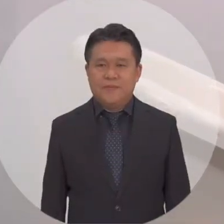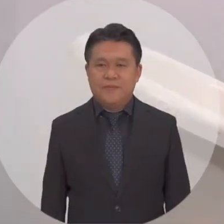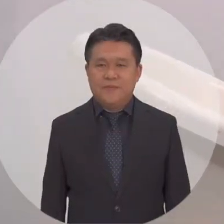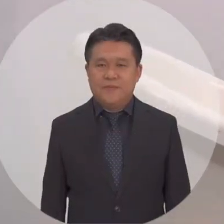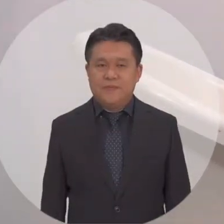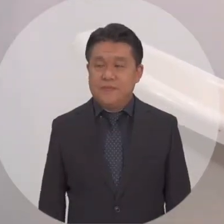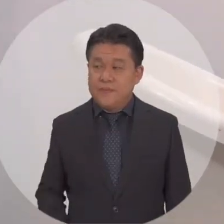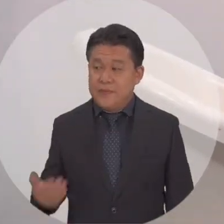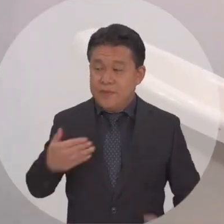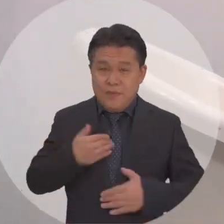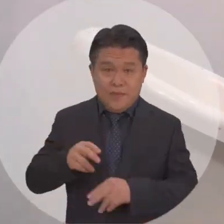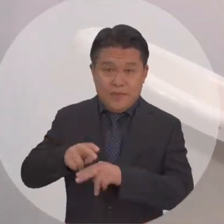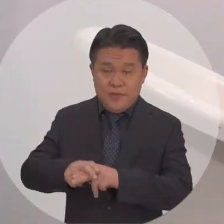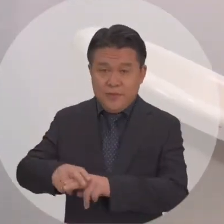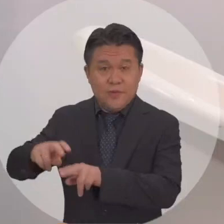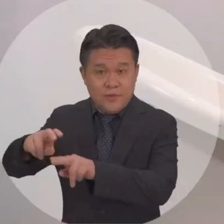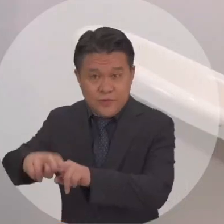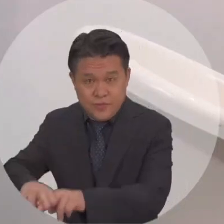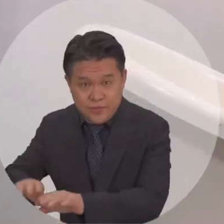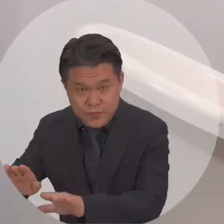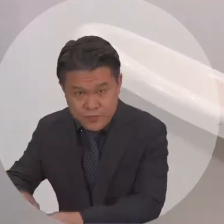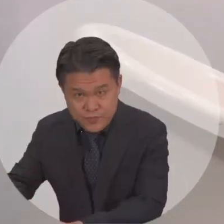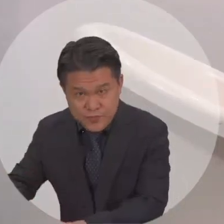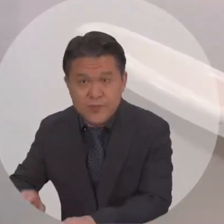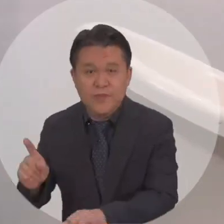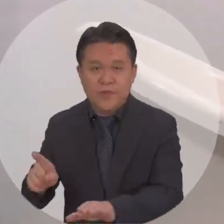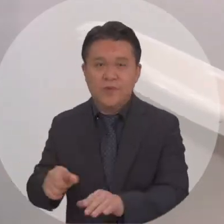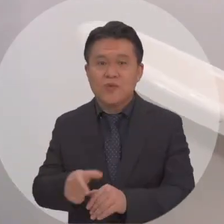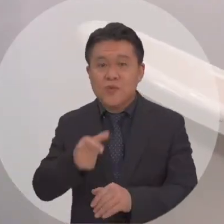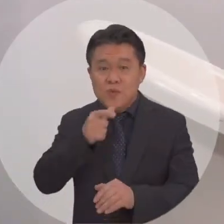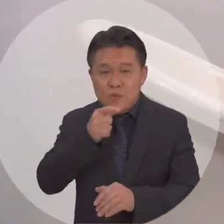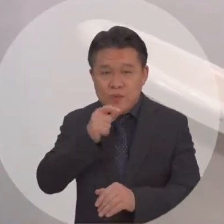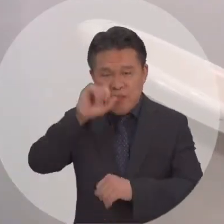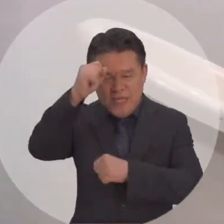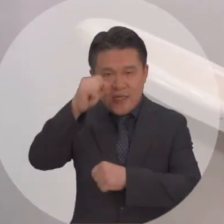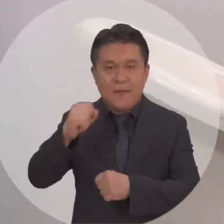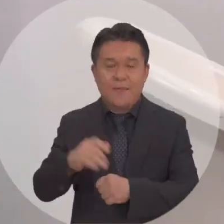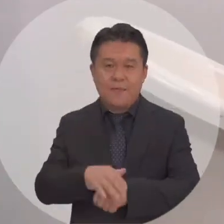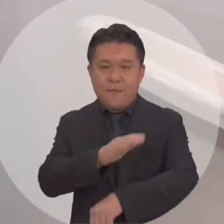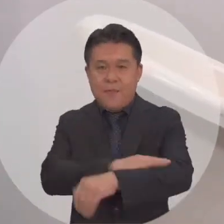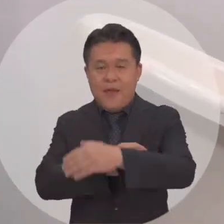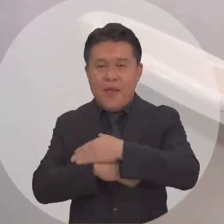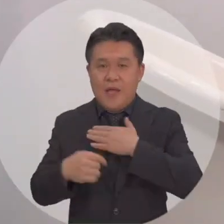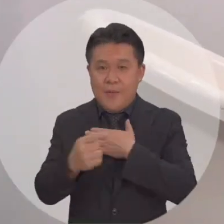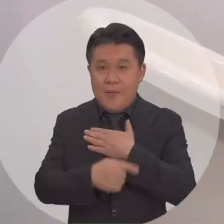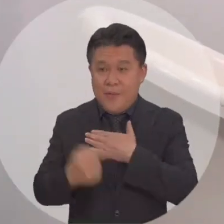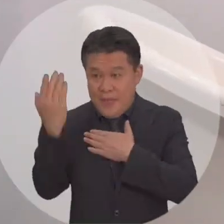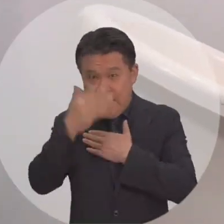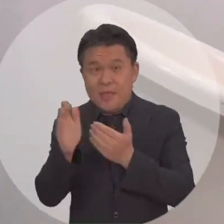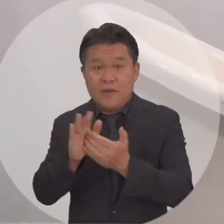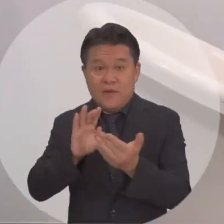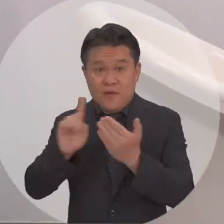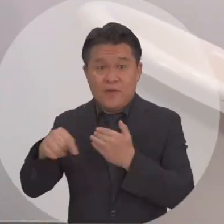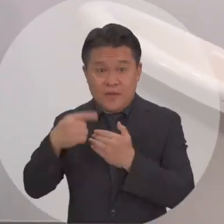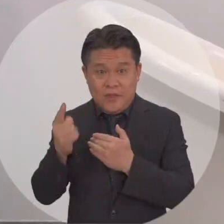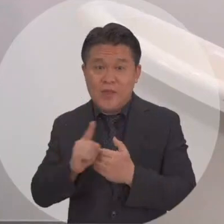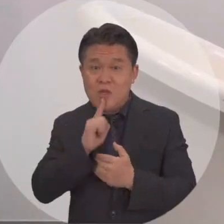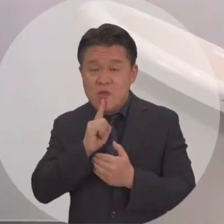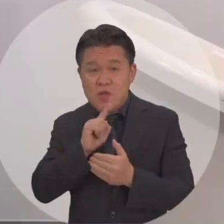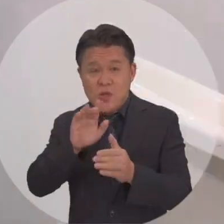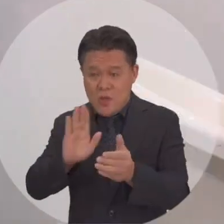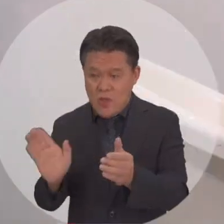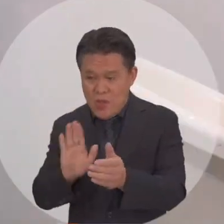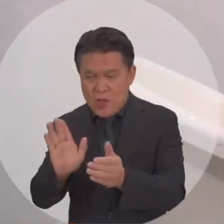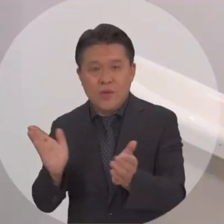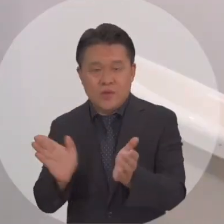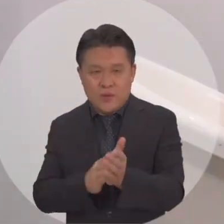대상자를 목욕 의자에 앉힌 후 물로 다리, 팔, 몸통 순서로 헹구고 세운부를 닦아냅니다.